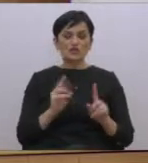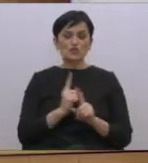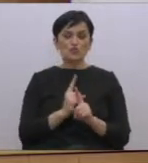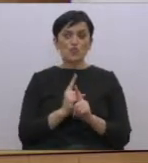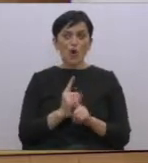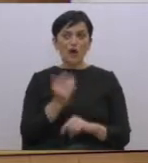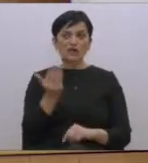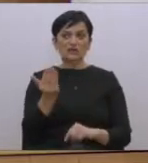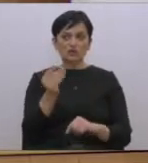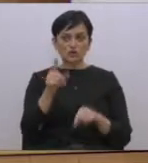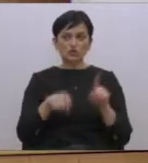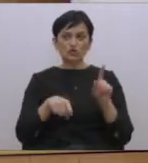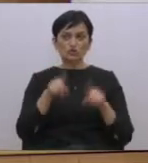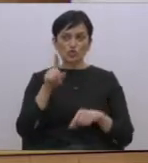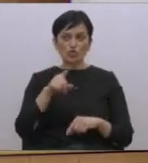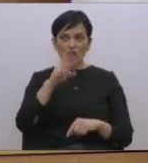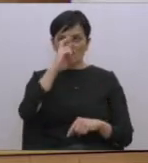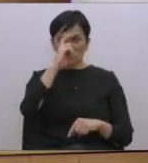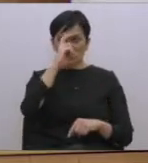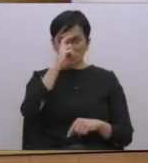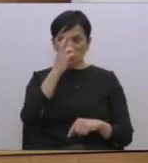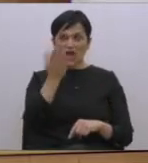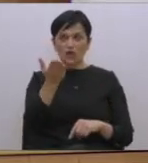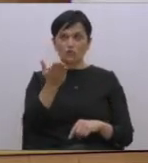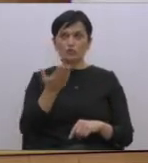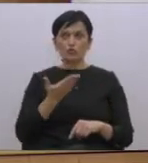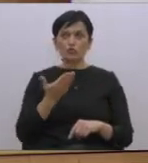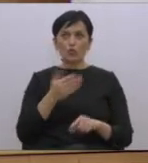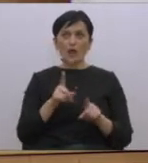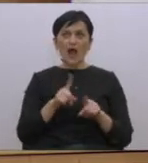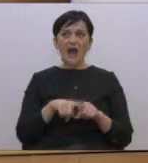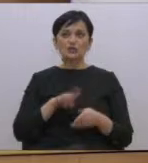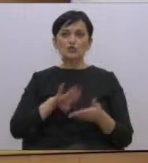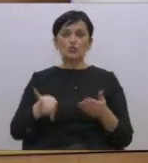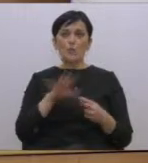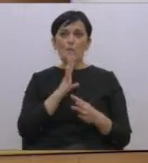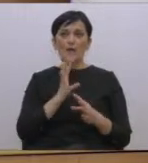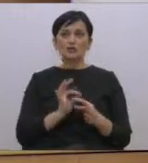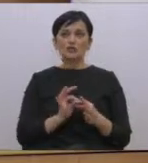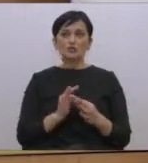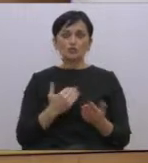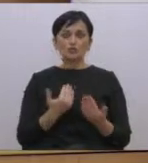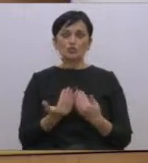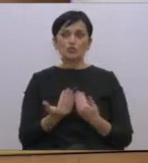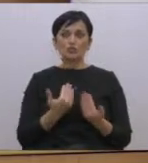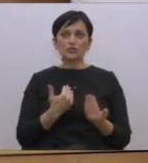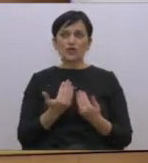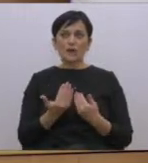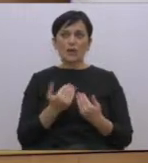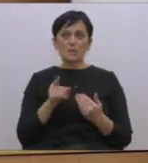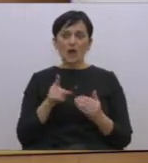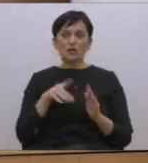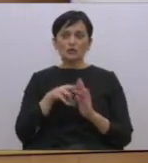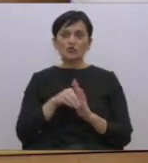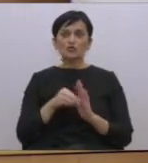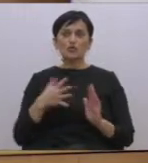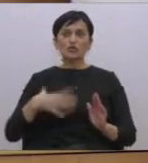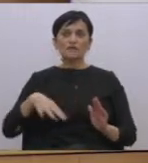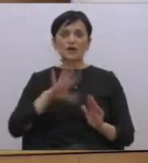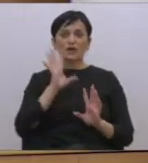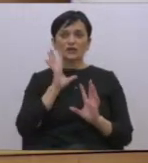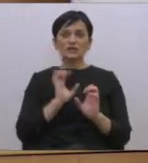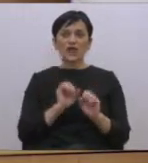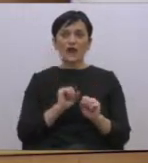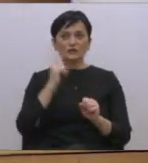muadgile, da, zogadat, heli supleba, romelit, ase, upasuhism geblo, tudgeba, maciorisis, kweknis,